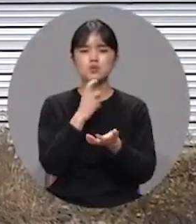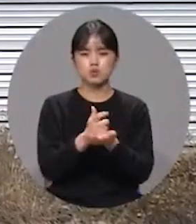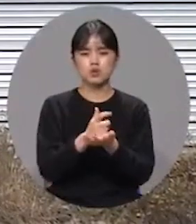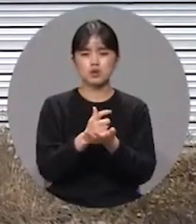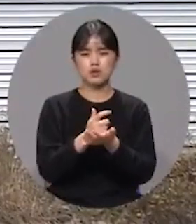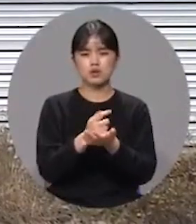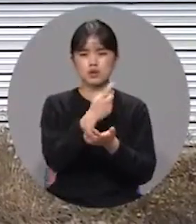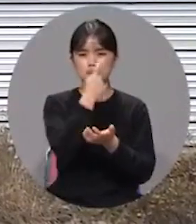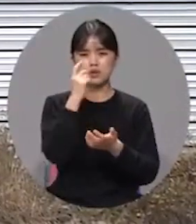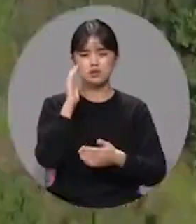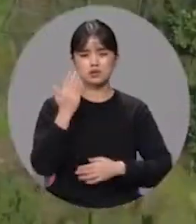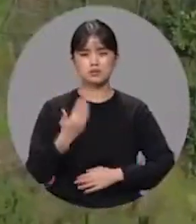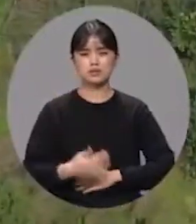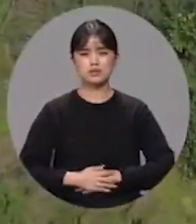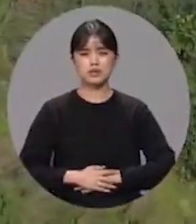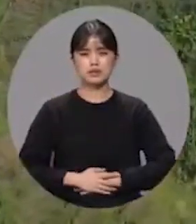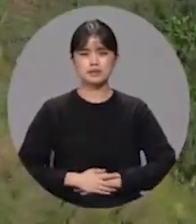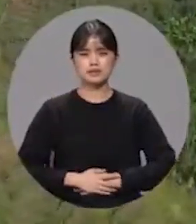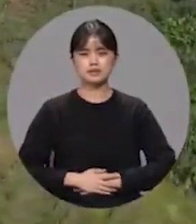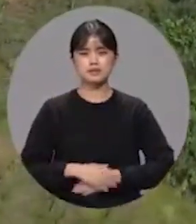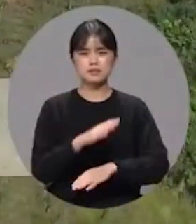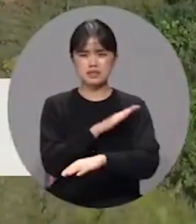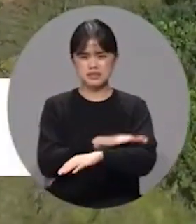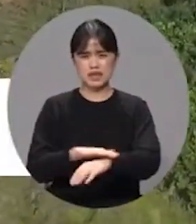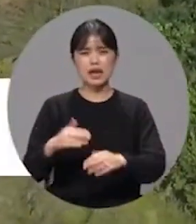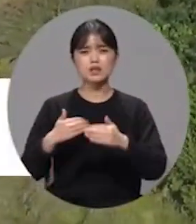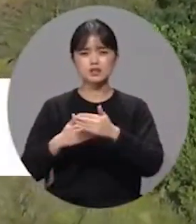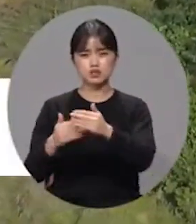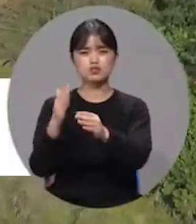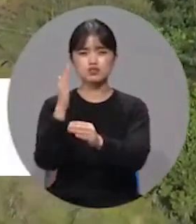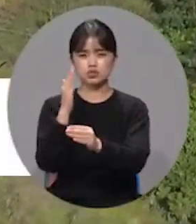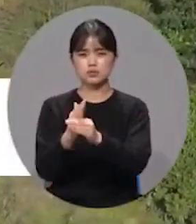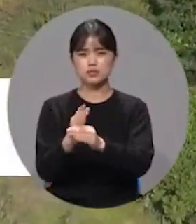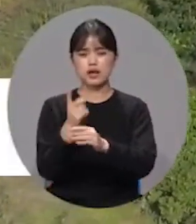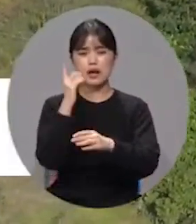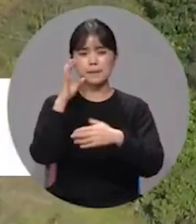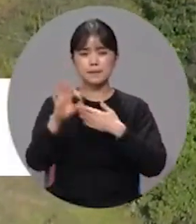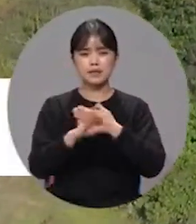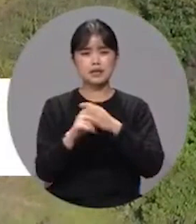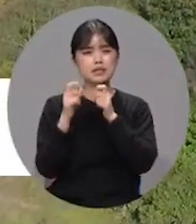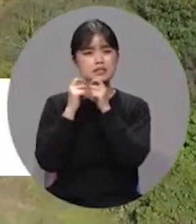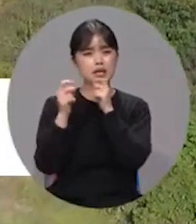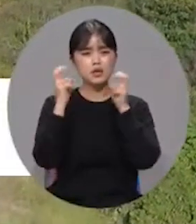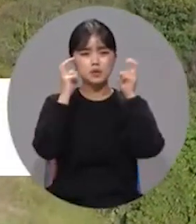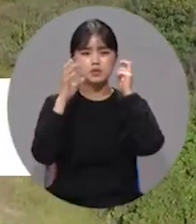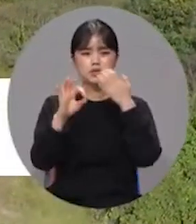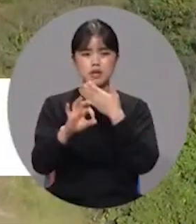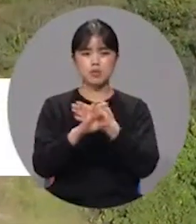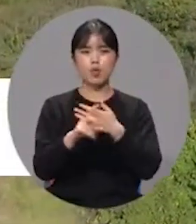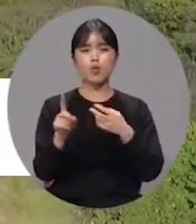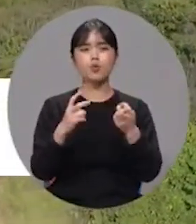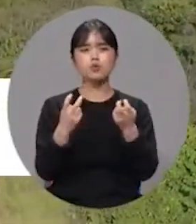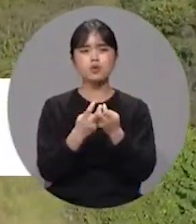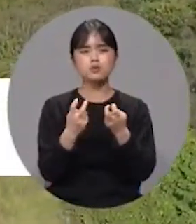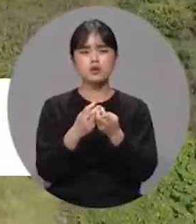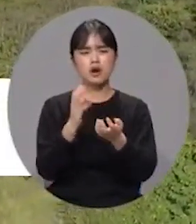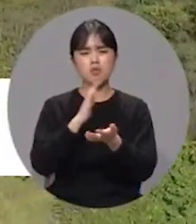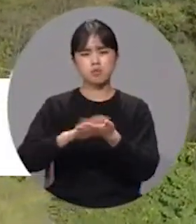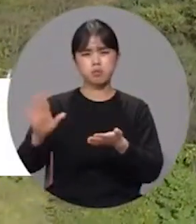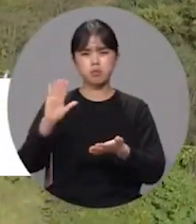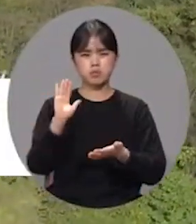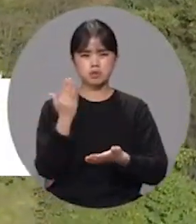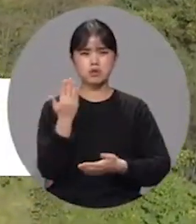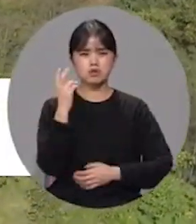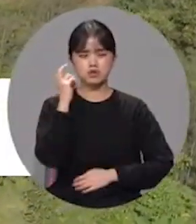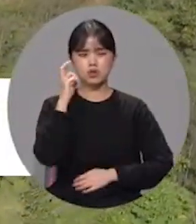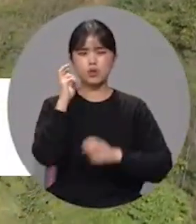알려졌습니다. 공사가 진행이 되고 있습니다. 근데 만약에 사기 업체가 이렇게 하면은 어떻게 되겠어요? 완전 날라가게 되겠죠. 그러니까